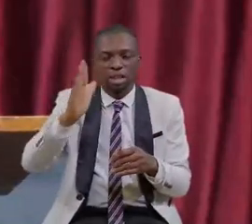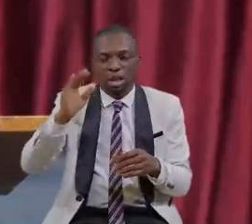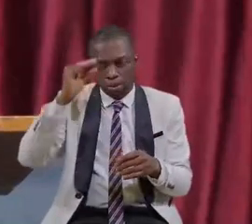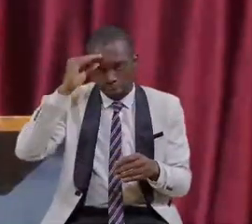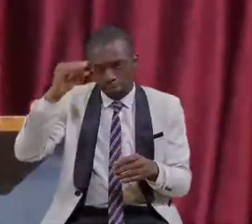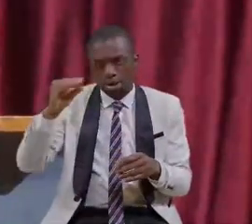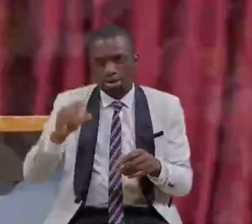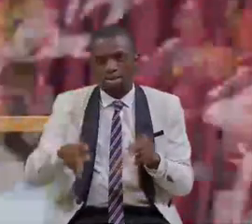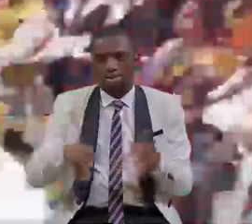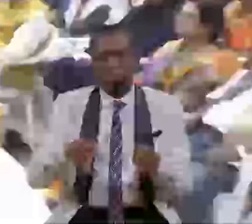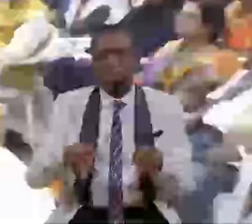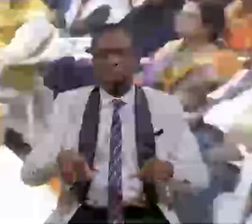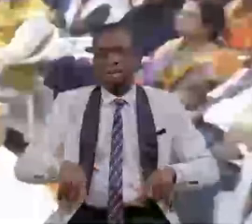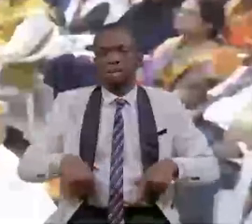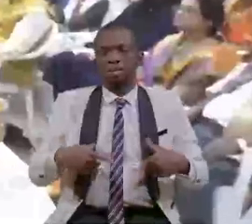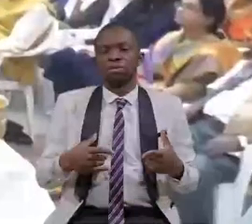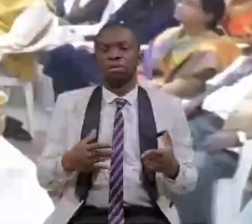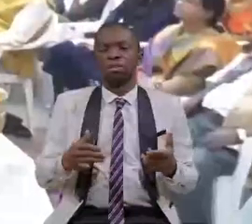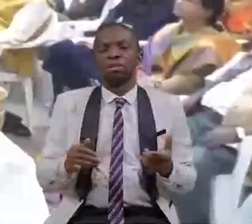âme. Jésus a dit,